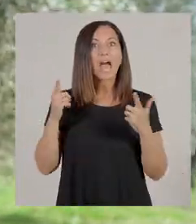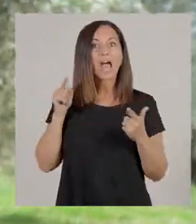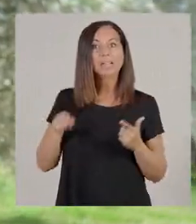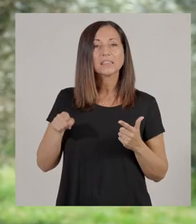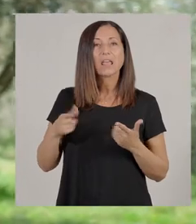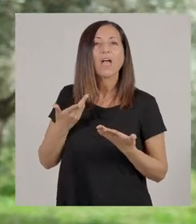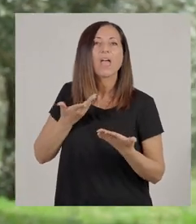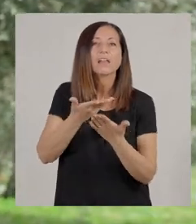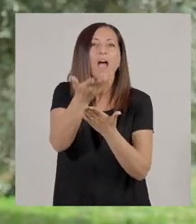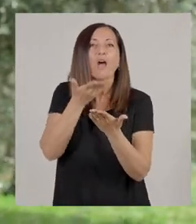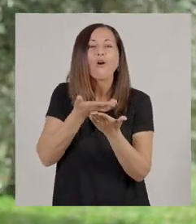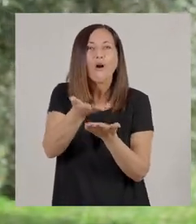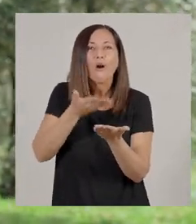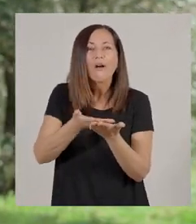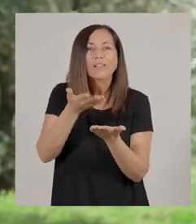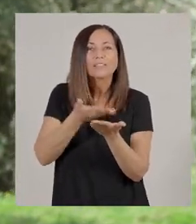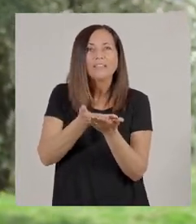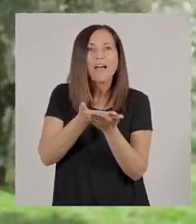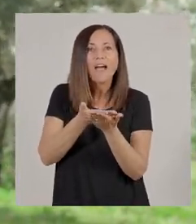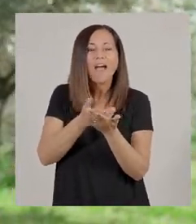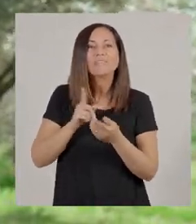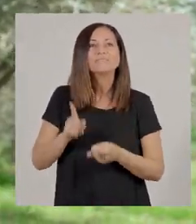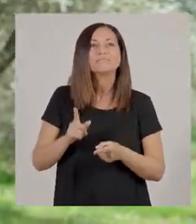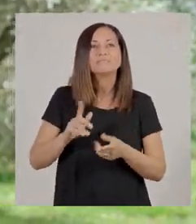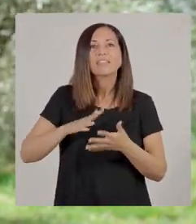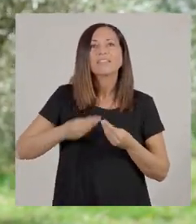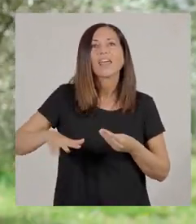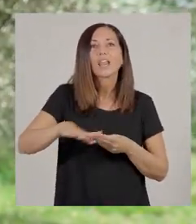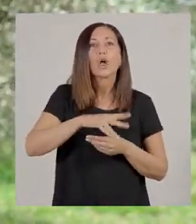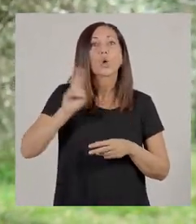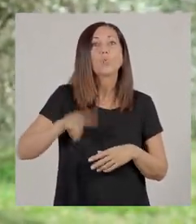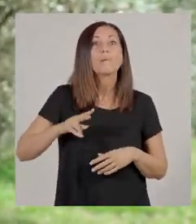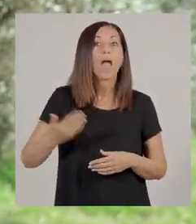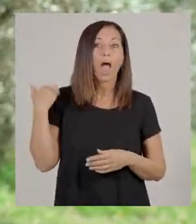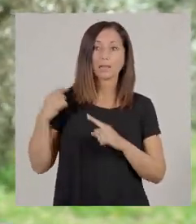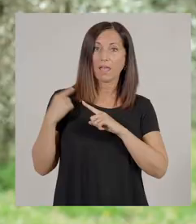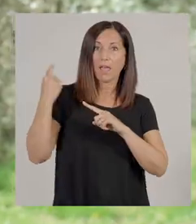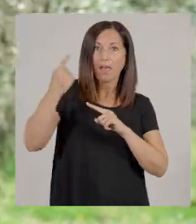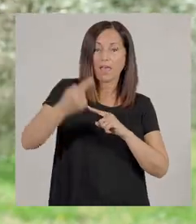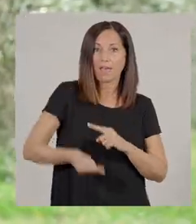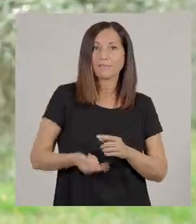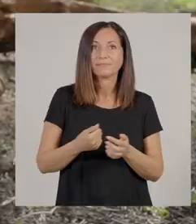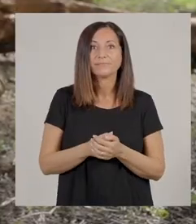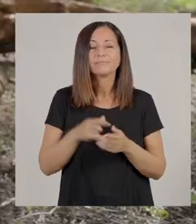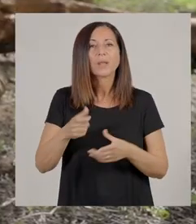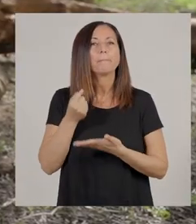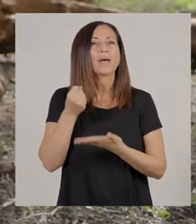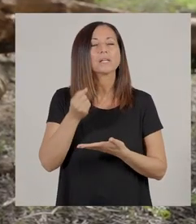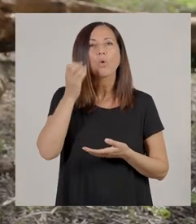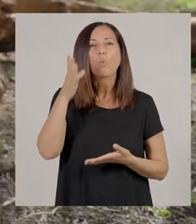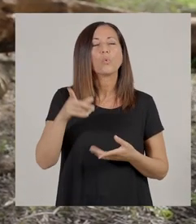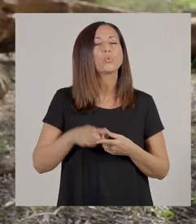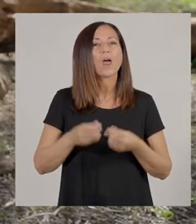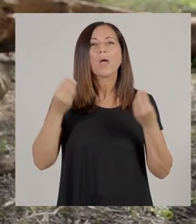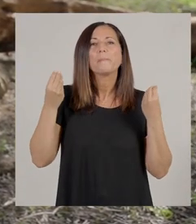qui raccontano proprio quello che è stato il nostro territorio da 2000 anni a questa parte. Questo